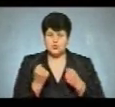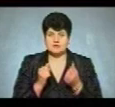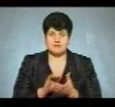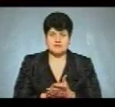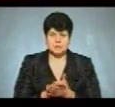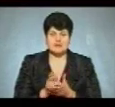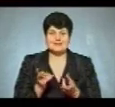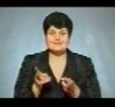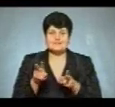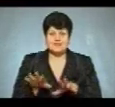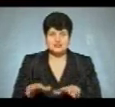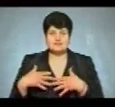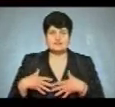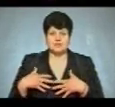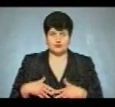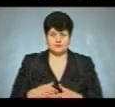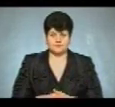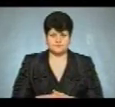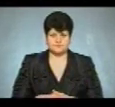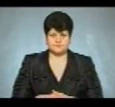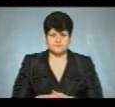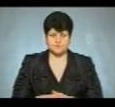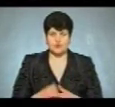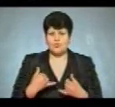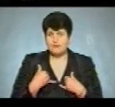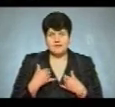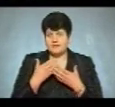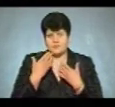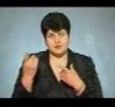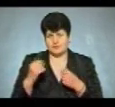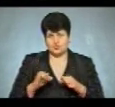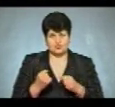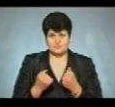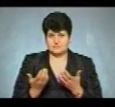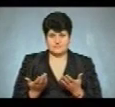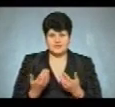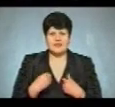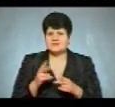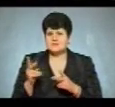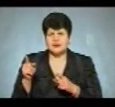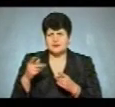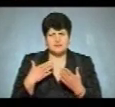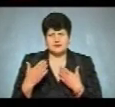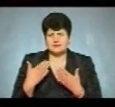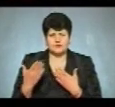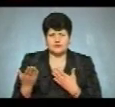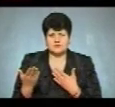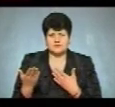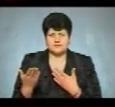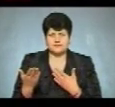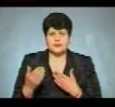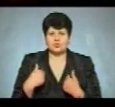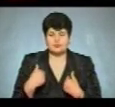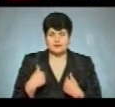знайомими, які залишилися у Криму, відповідає. У мене там не лишилось друзей. Я майже ні з ким не спілкуюсь, бо на мене дуже